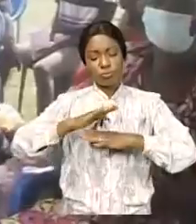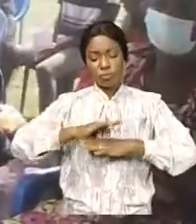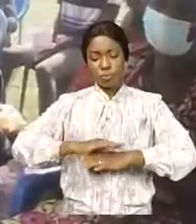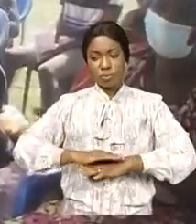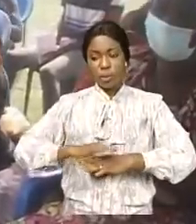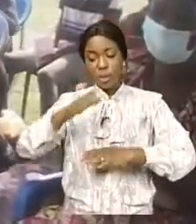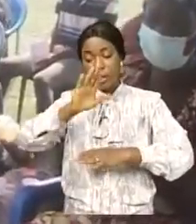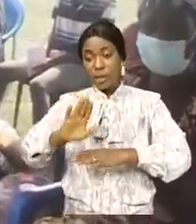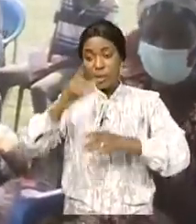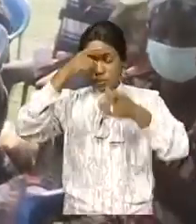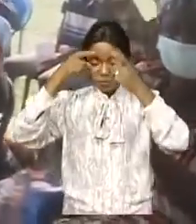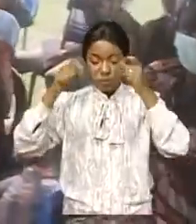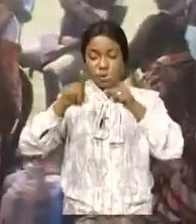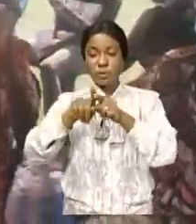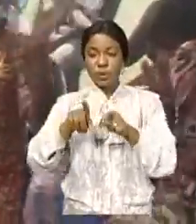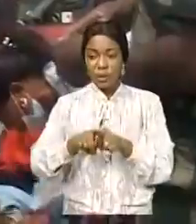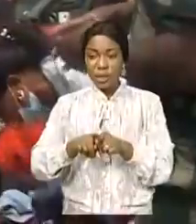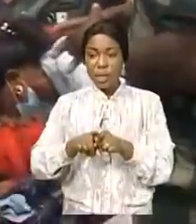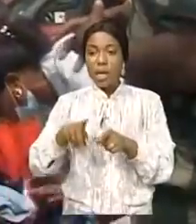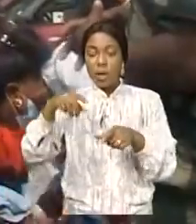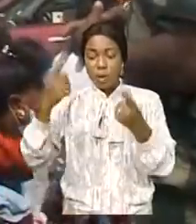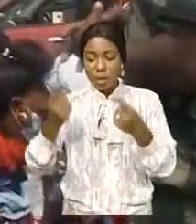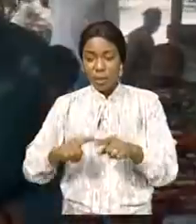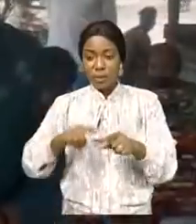leur souffrance. Comme qui dirait, la charité bien